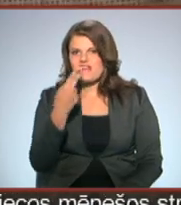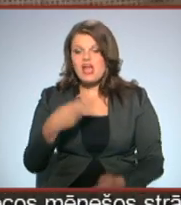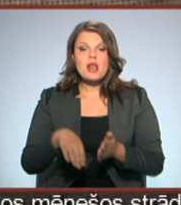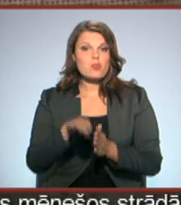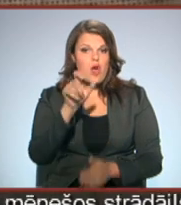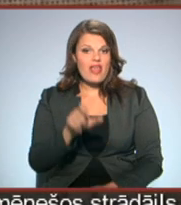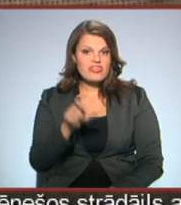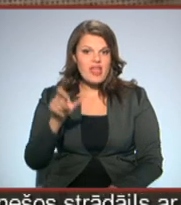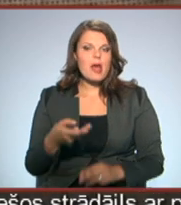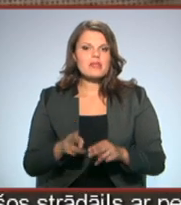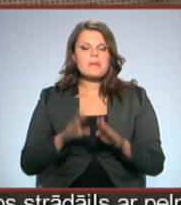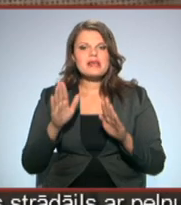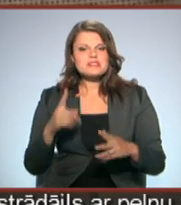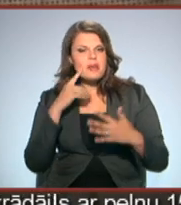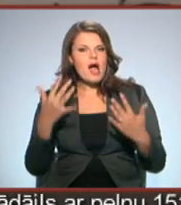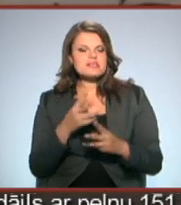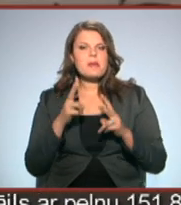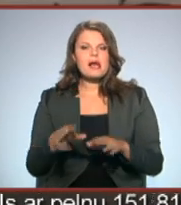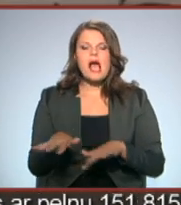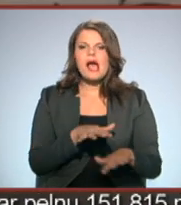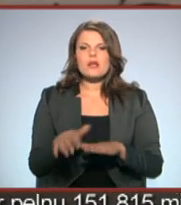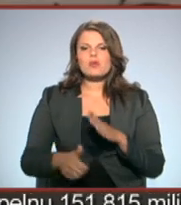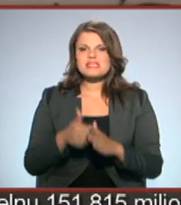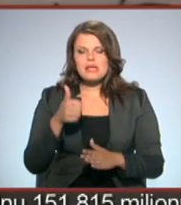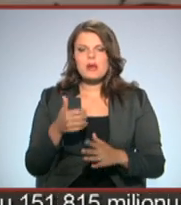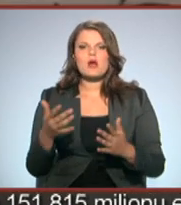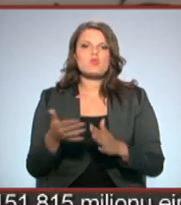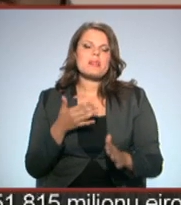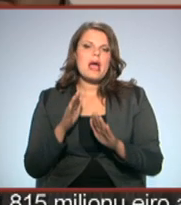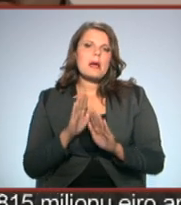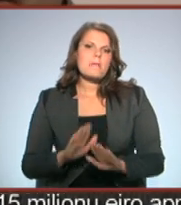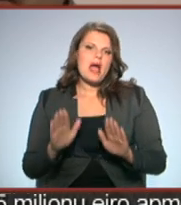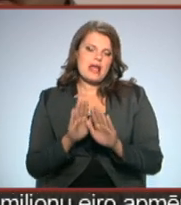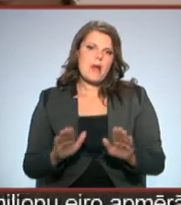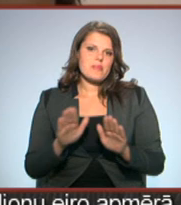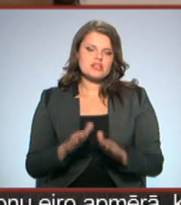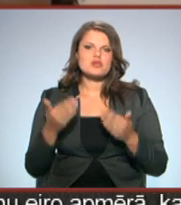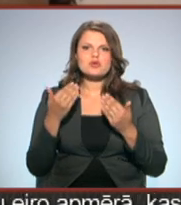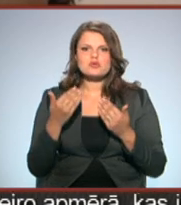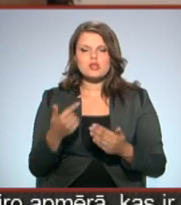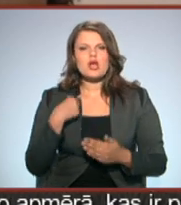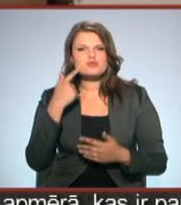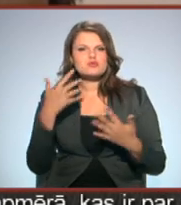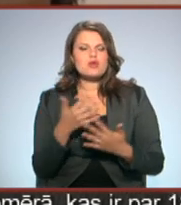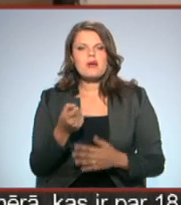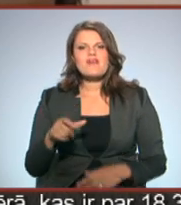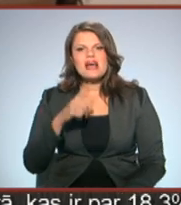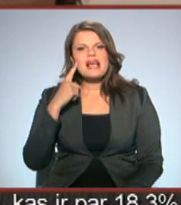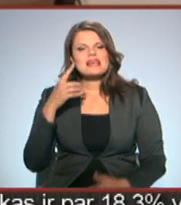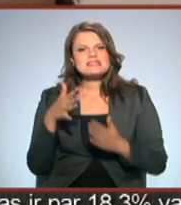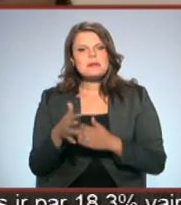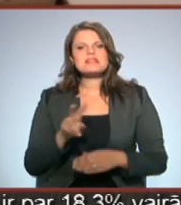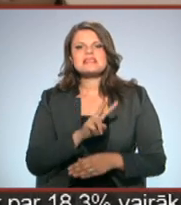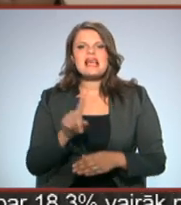dalībniekiem, tāpēc pie atziņām, kā rīkoties labāk, nonākot pakāpeniski. Šogad es domāju, ka kooperatīvs vairāk sapratīs, kur ir mērķi